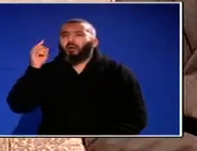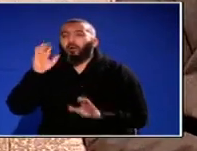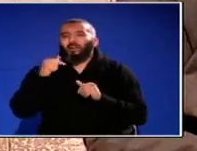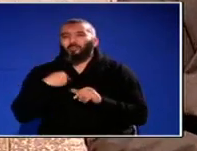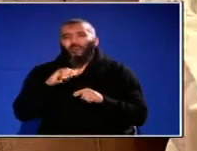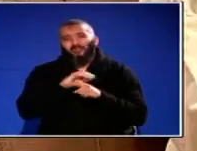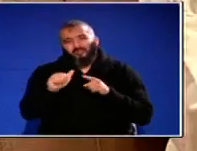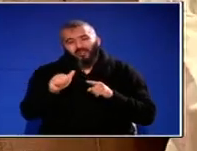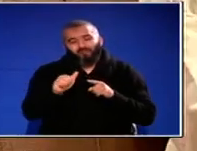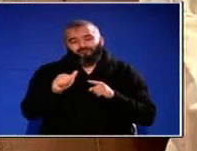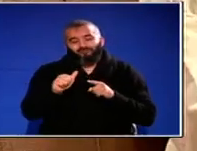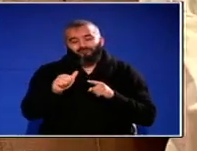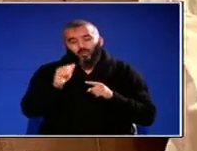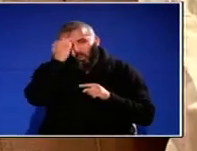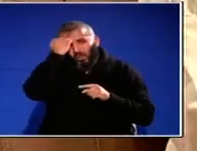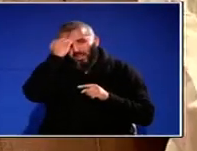كيف تطعمه؟